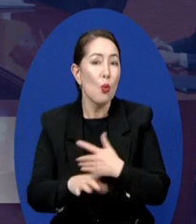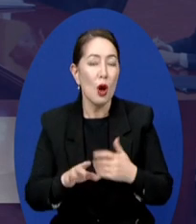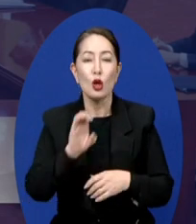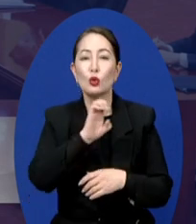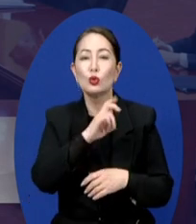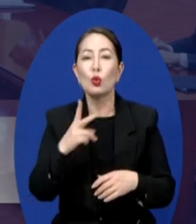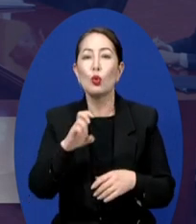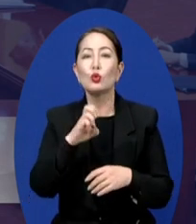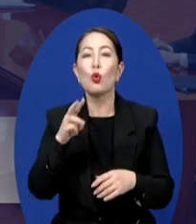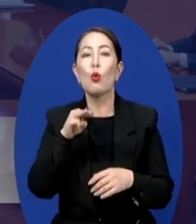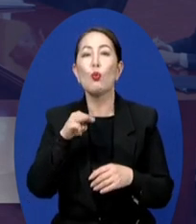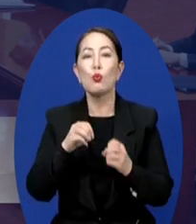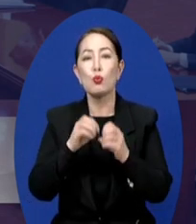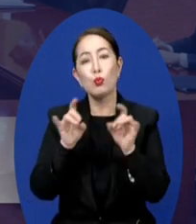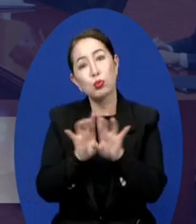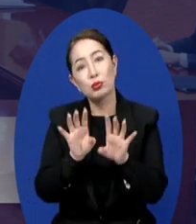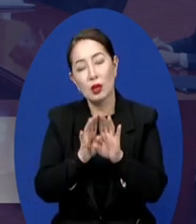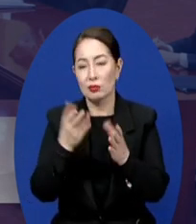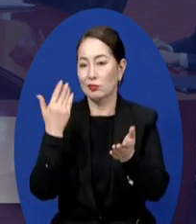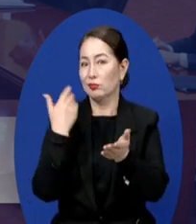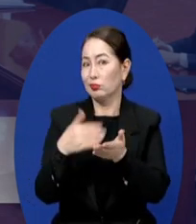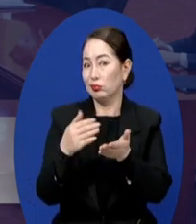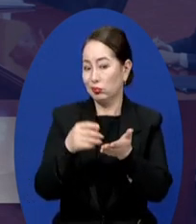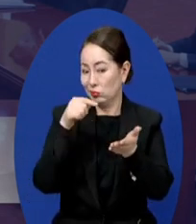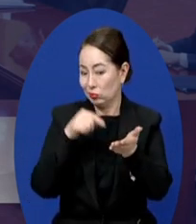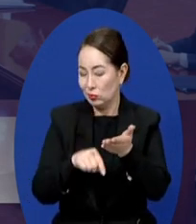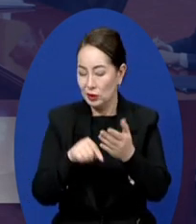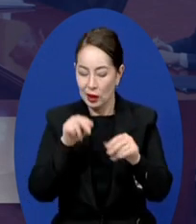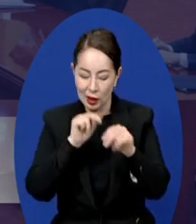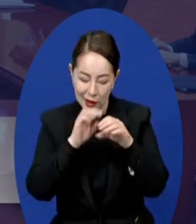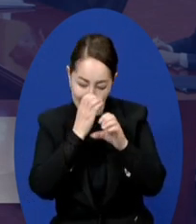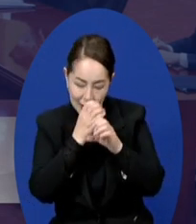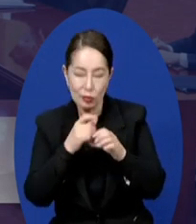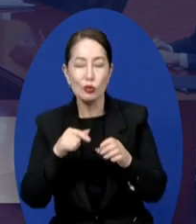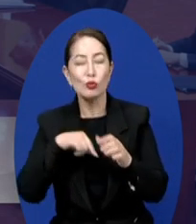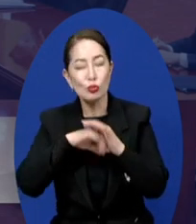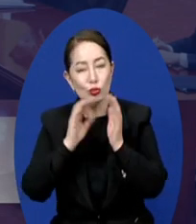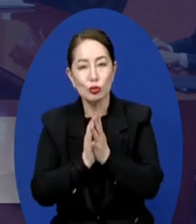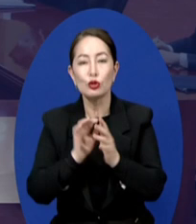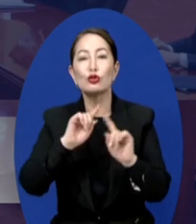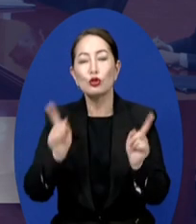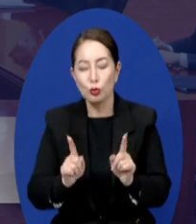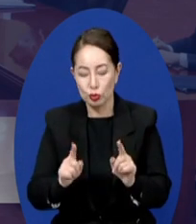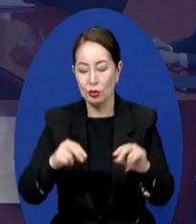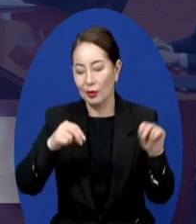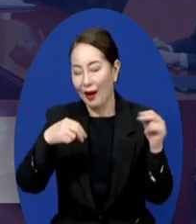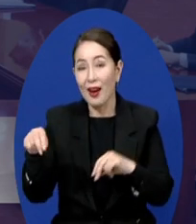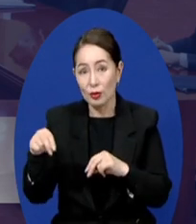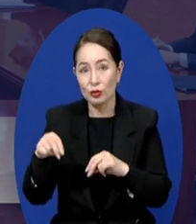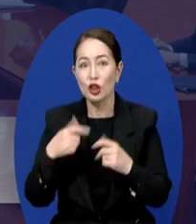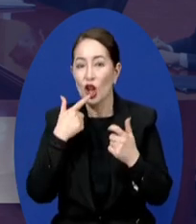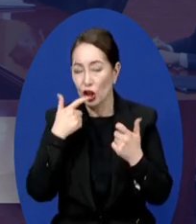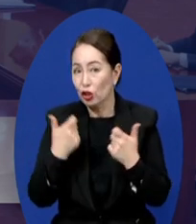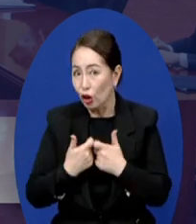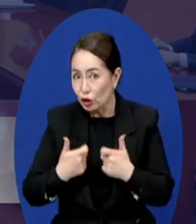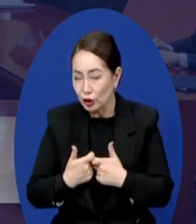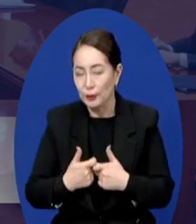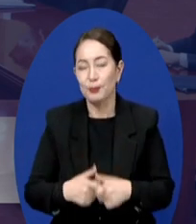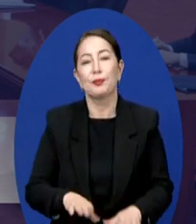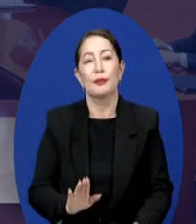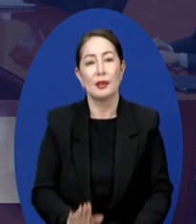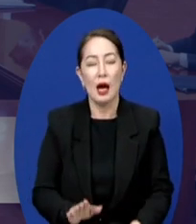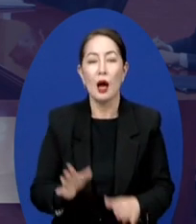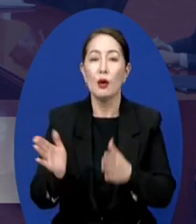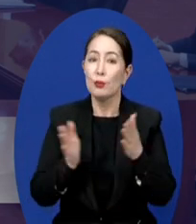экспортлох үеийн мал эмнэлэг хориоцер ариун цэрийн протоколыг эцэслэн өцөж тус тус гарын үсэг зурлаа. Мөн Монголын талд